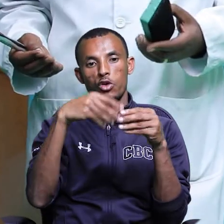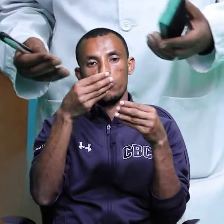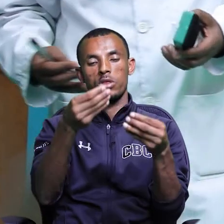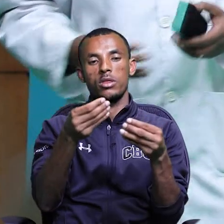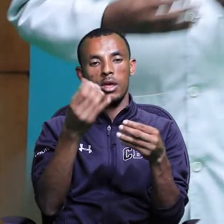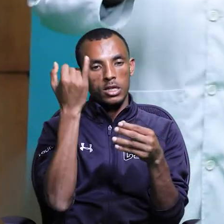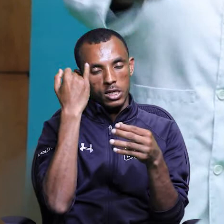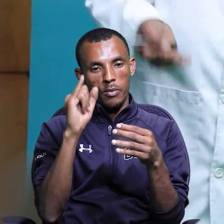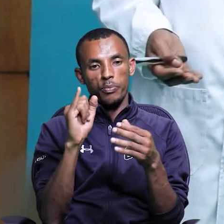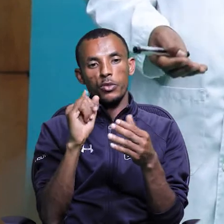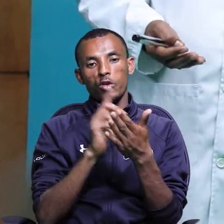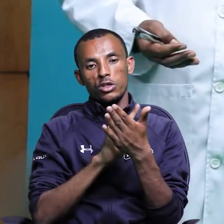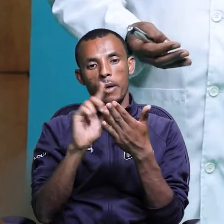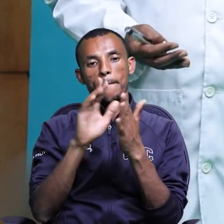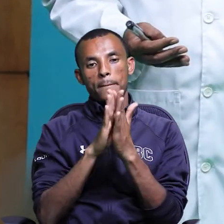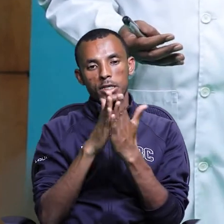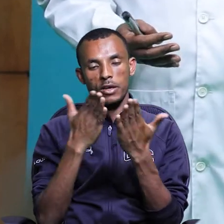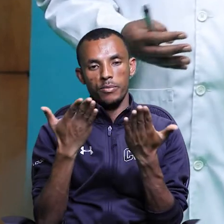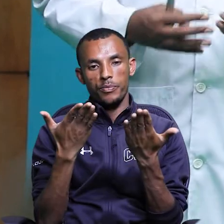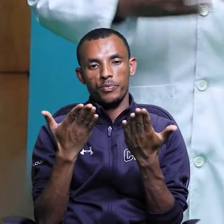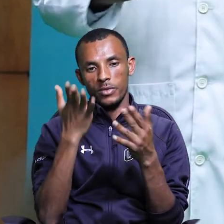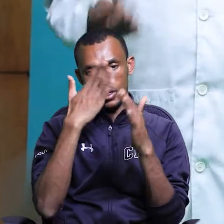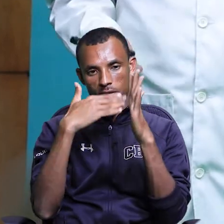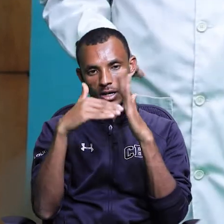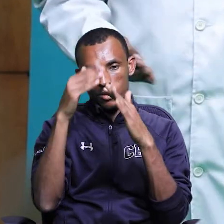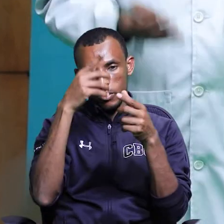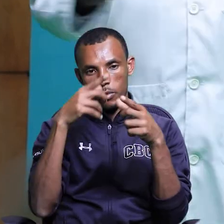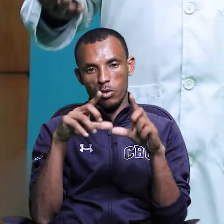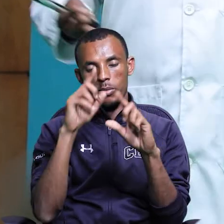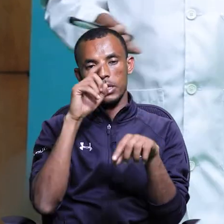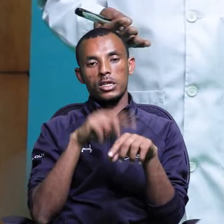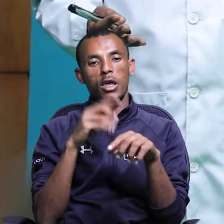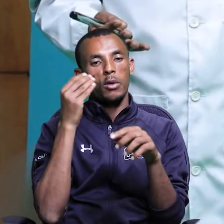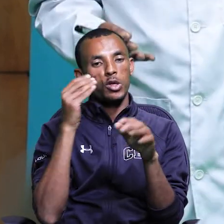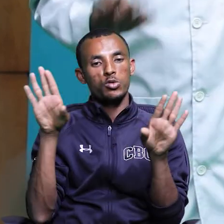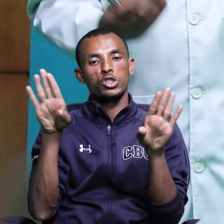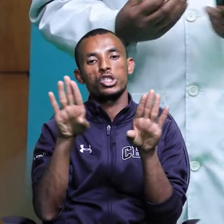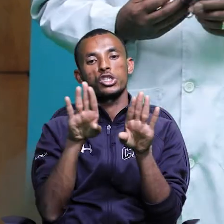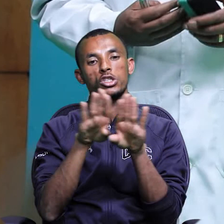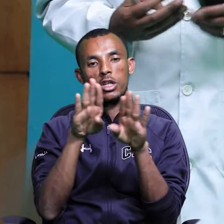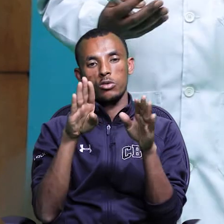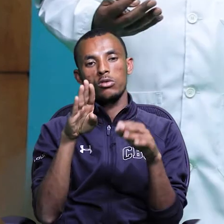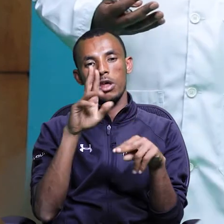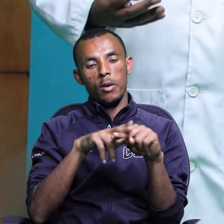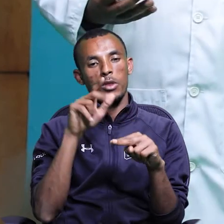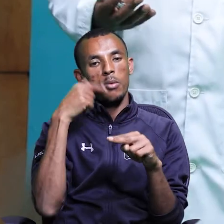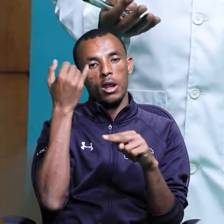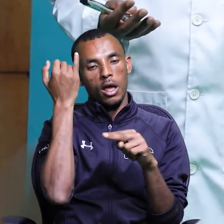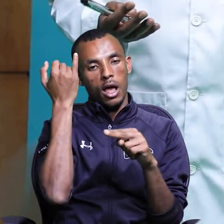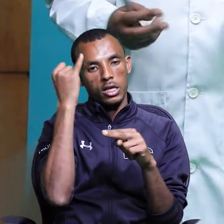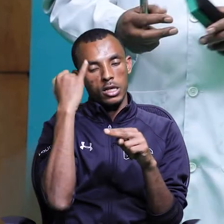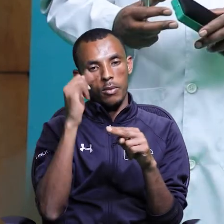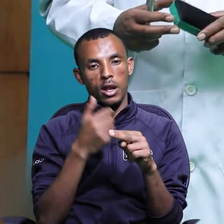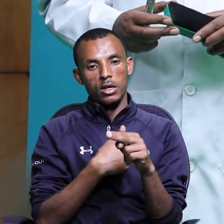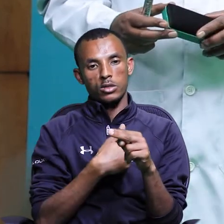አስተያየት ቅዱሳን መጻሕፍቶቻችን ችግር በሚኖርበት ጊዜ ቤታችሁን ዘግታችሁ ተቀመጡ የሚል አስተያየት